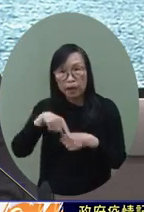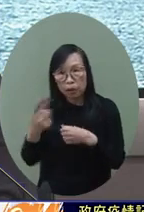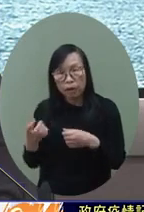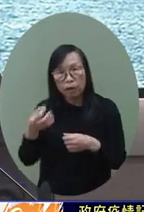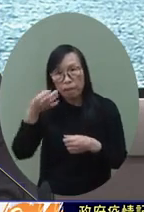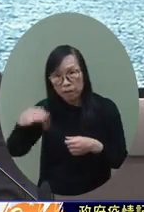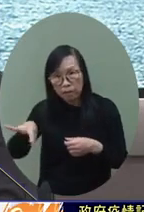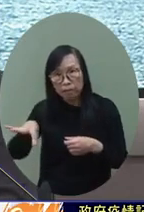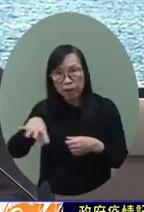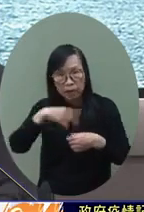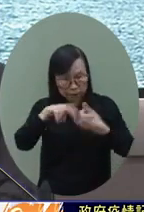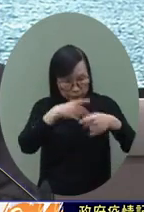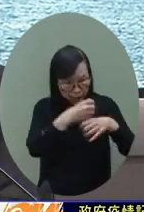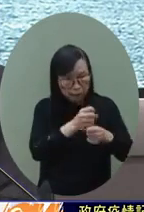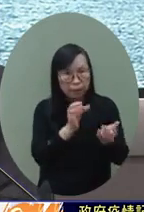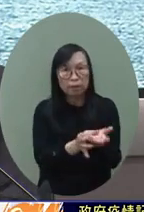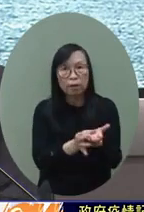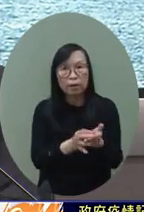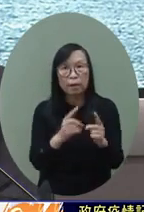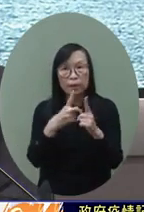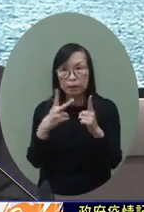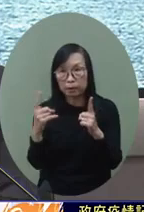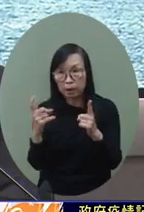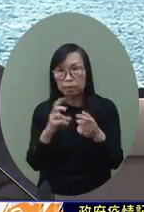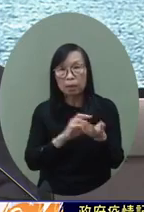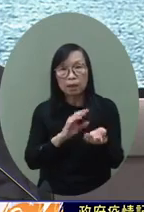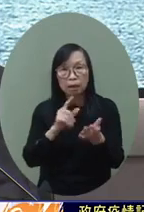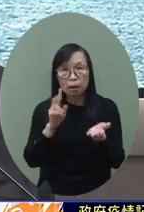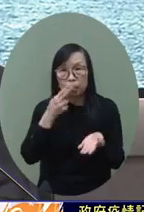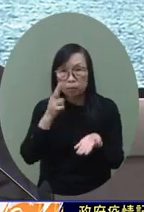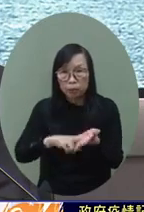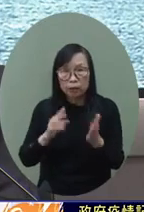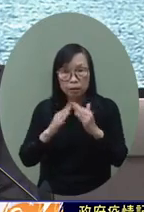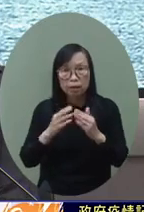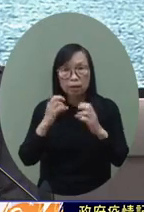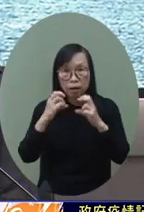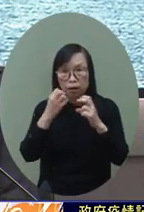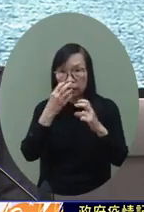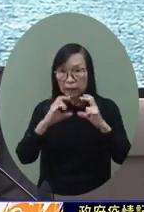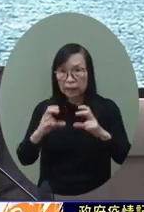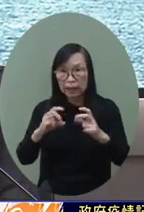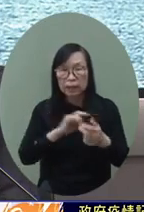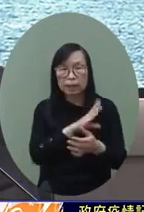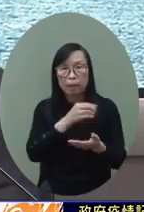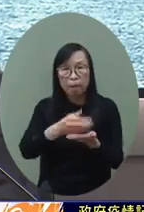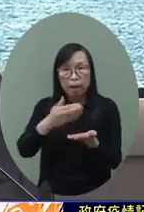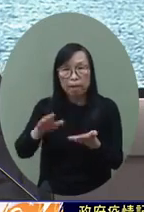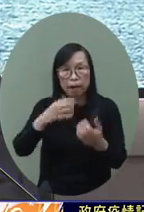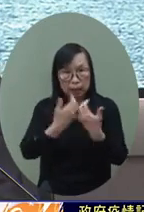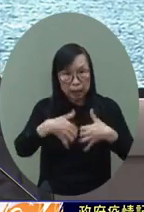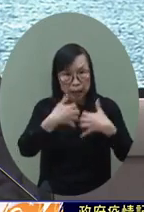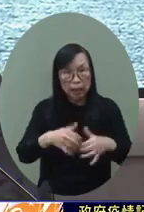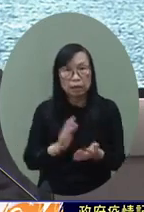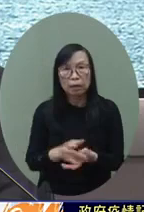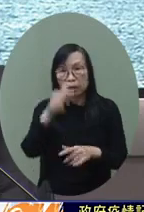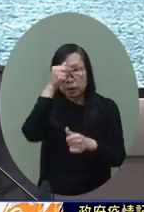徑，就是在121間郵政局、20個港鐵站設置的自動派發機，或者是